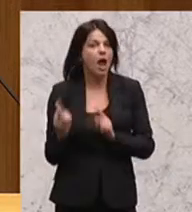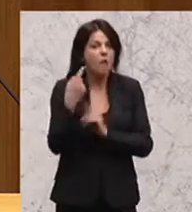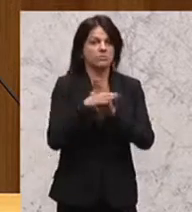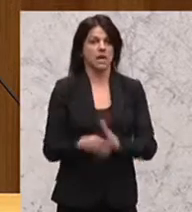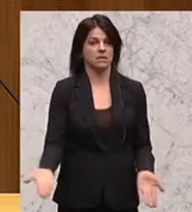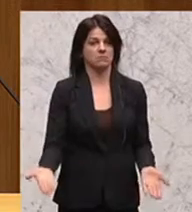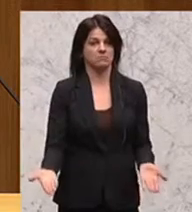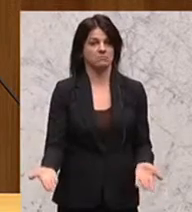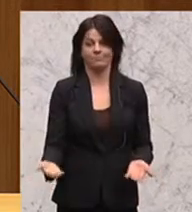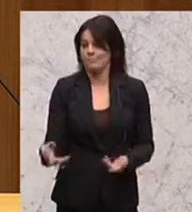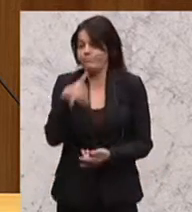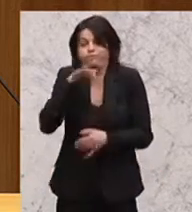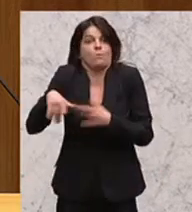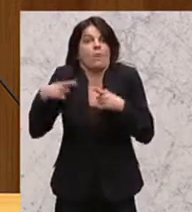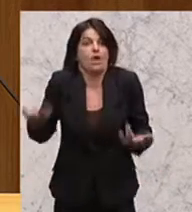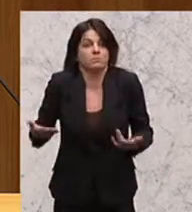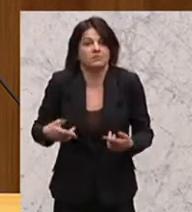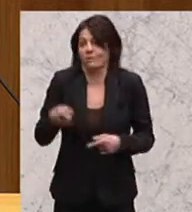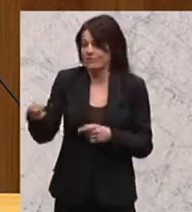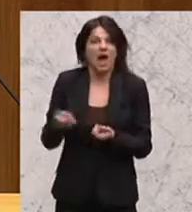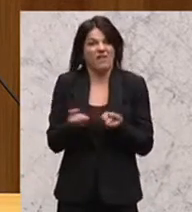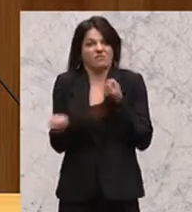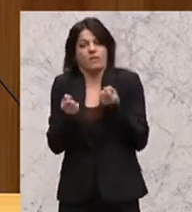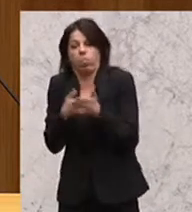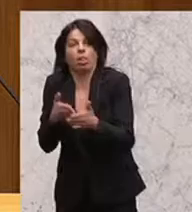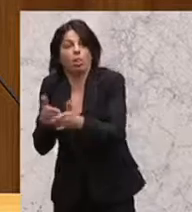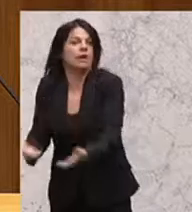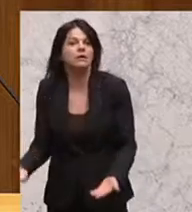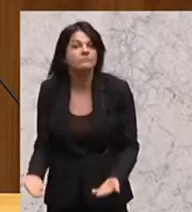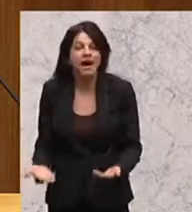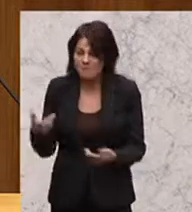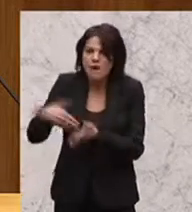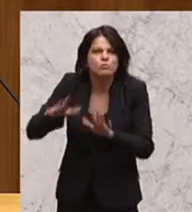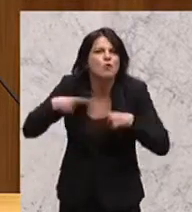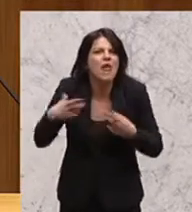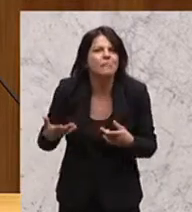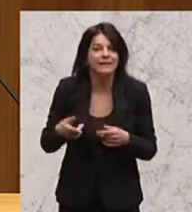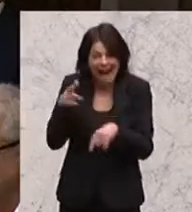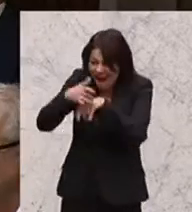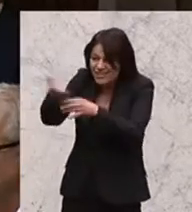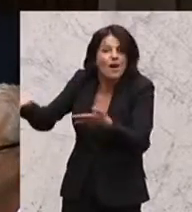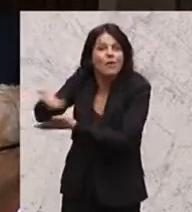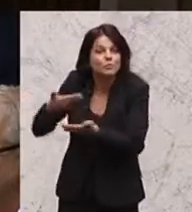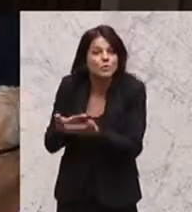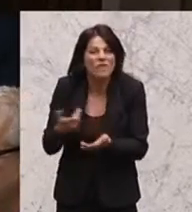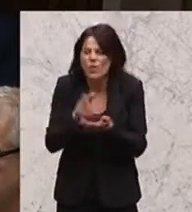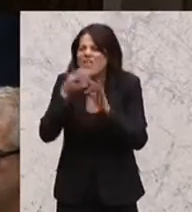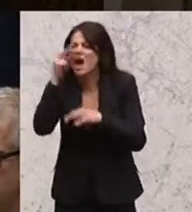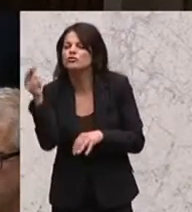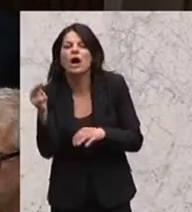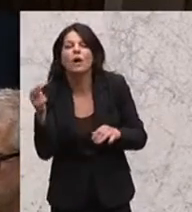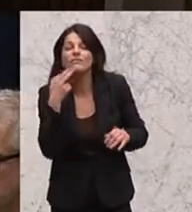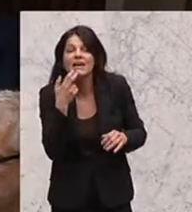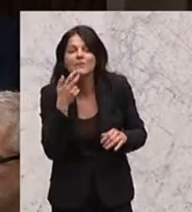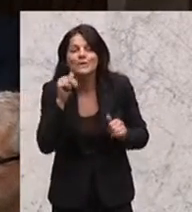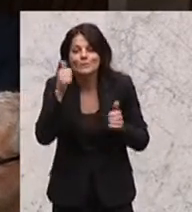Gesetzen, mit diesen bürokratischen Hemmnissen, gerade bei den Wirten. Und wenn Sie bei den Wirten genau schauen wollen, dann müssen Sie ihnen zuerst die